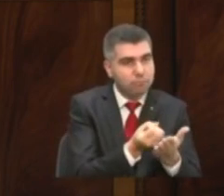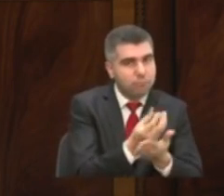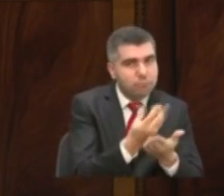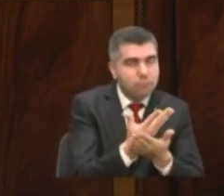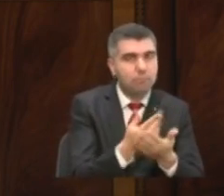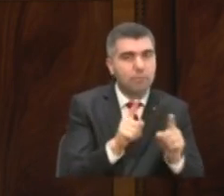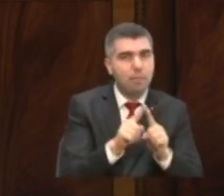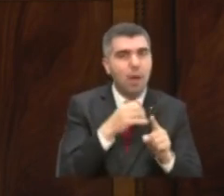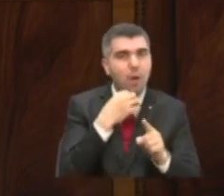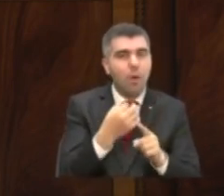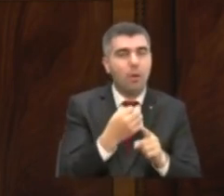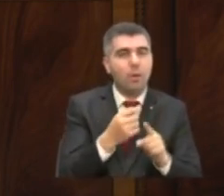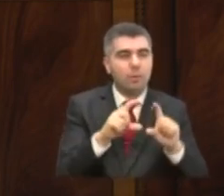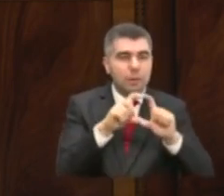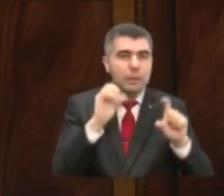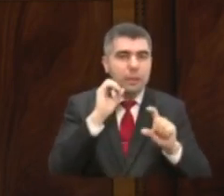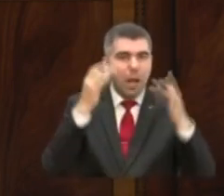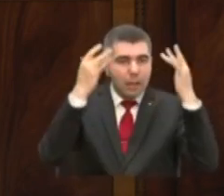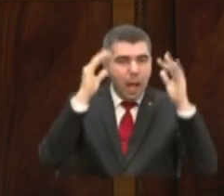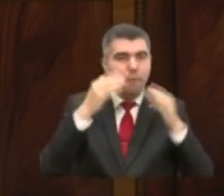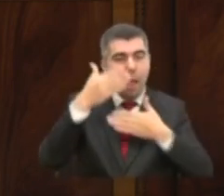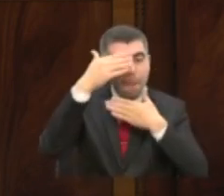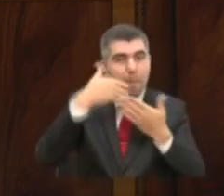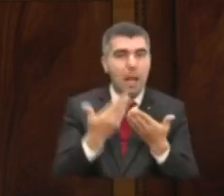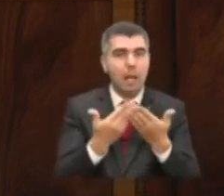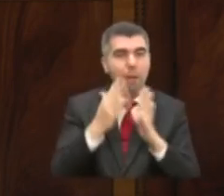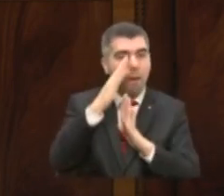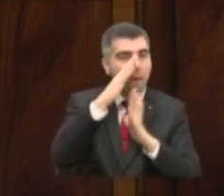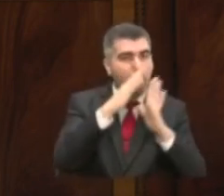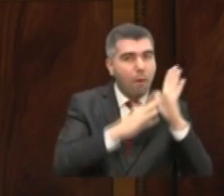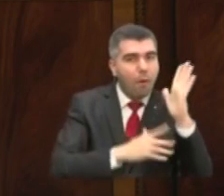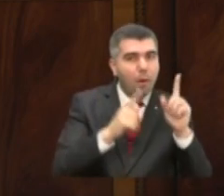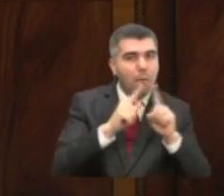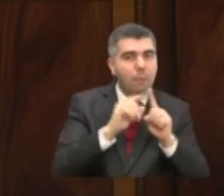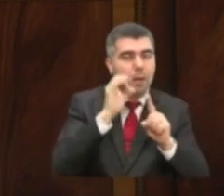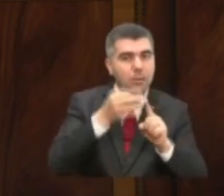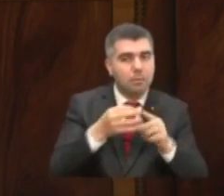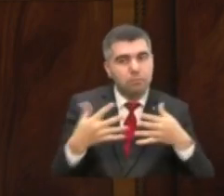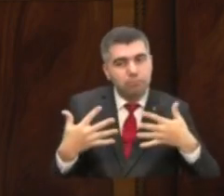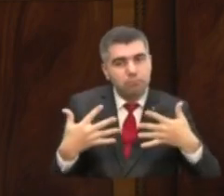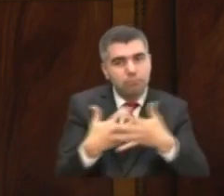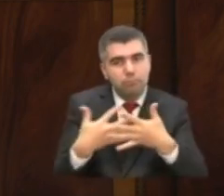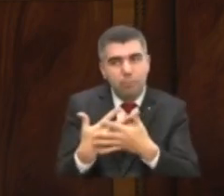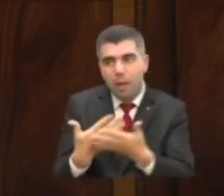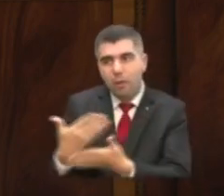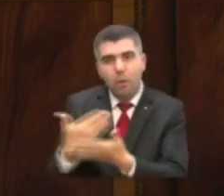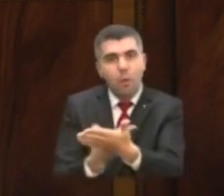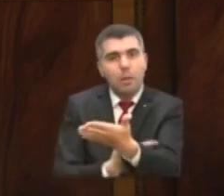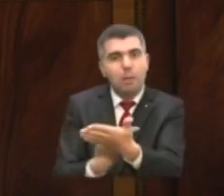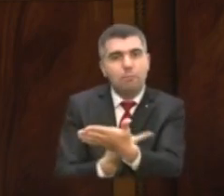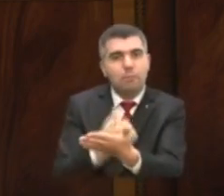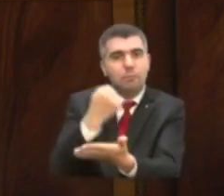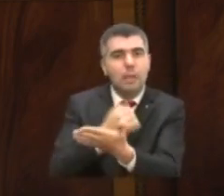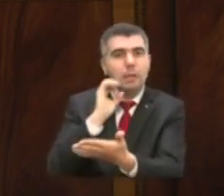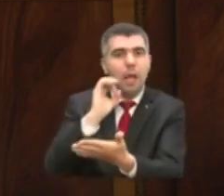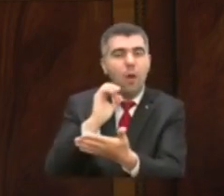والتشبع بأسس الهوية الثقافية المغربية المبنية على الاعتدال والتعايش وتدبير الاختلاف. فلا